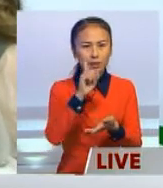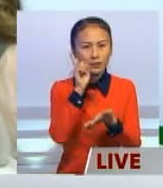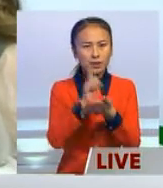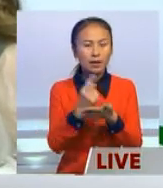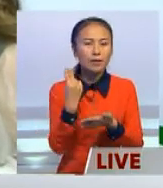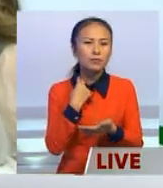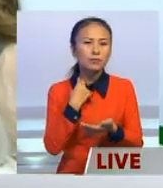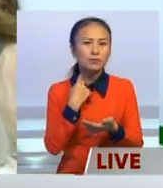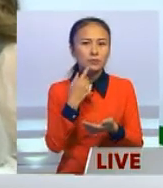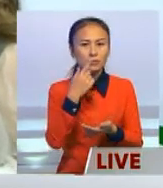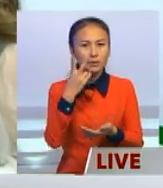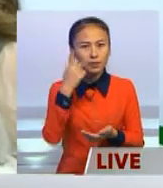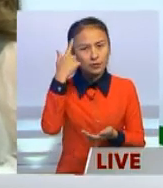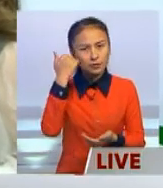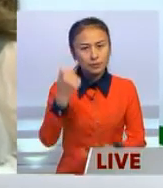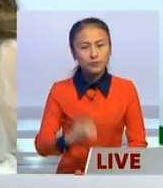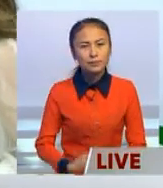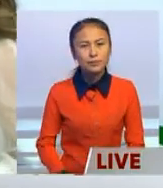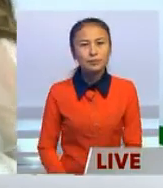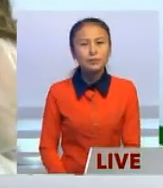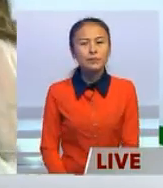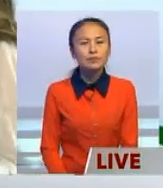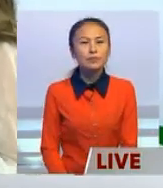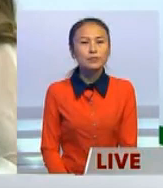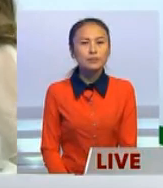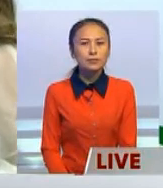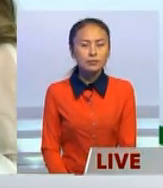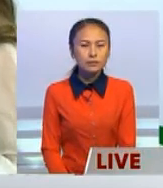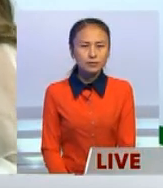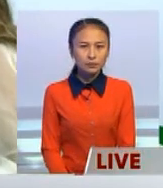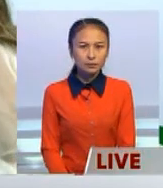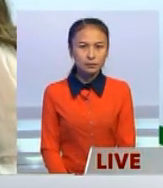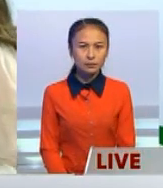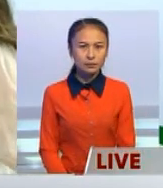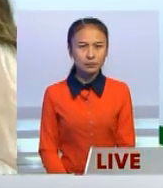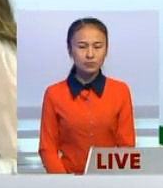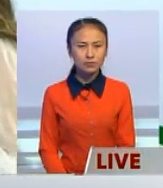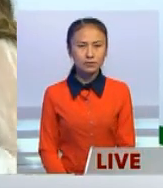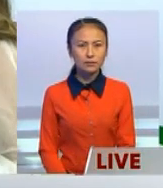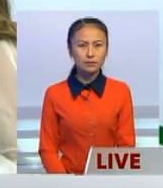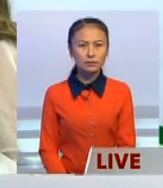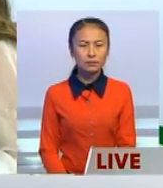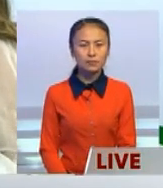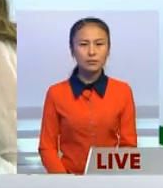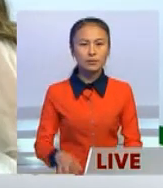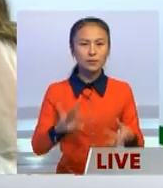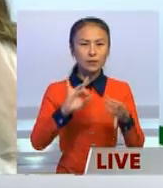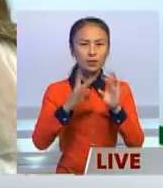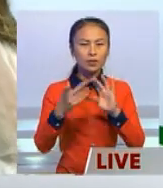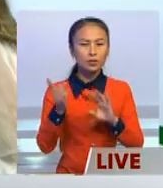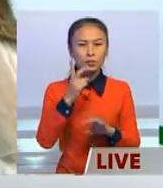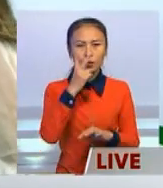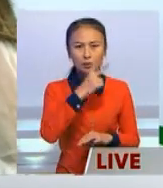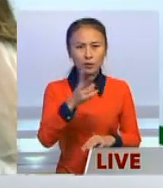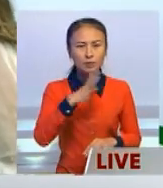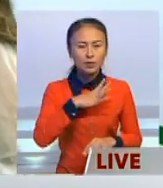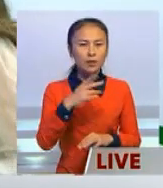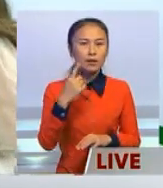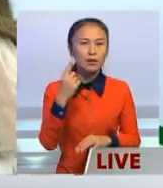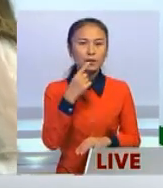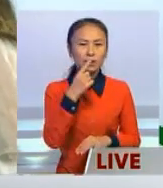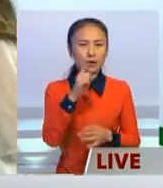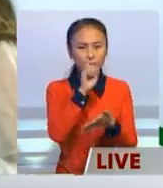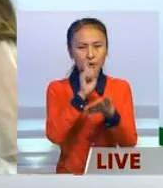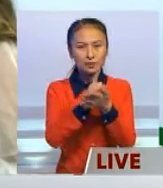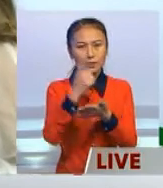ондай контентті пайдалану да мүмкін болмайды. Яғни интернетті кеңірек қолдану үшін бізге тілді білу өте маңызды болып қалмақ.